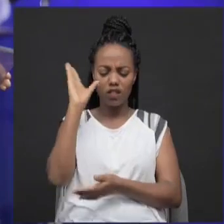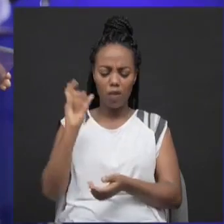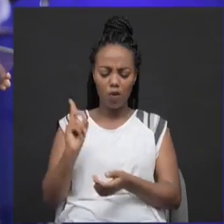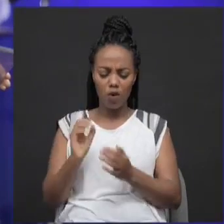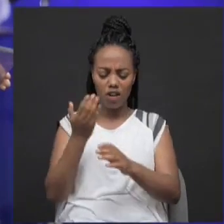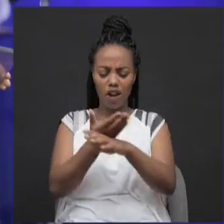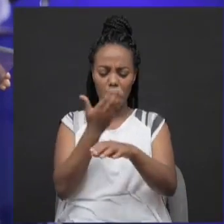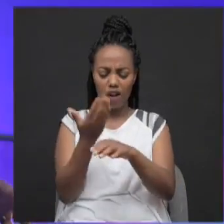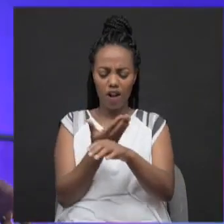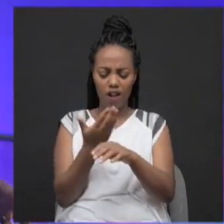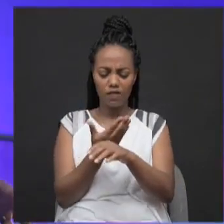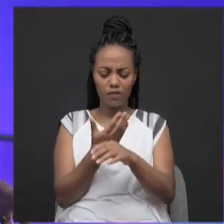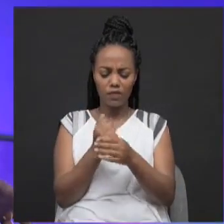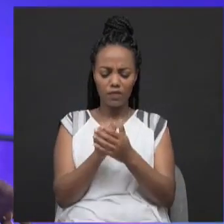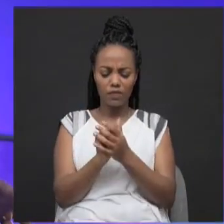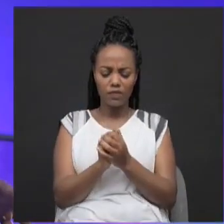እንለምናሃለን።